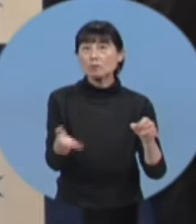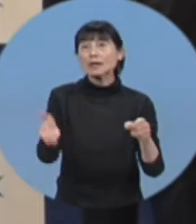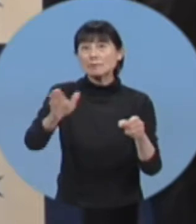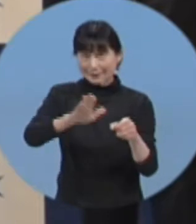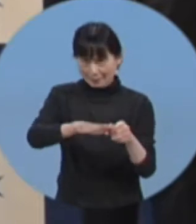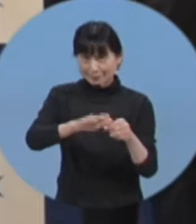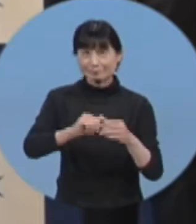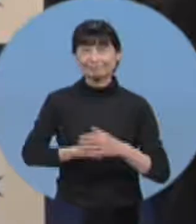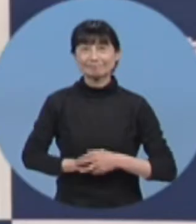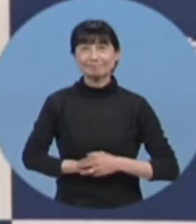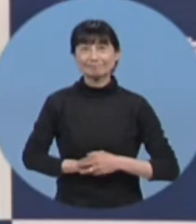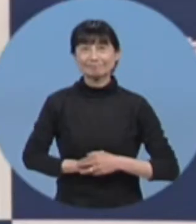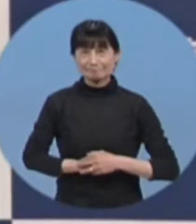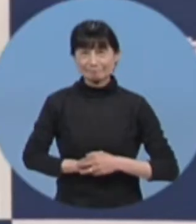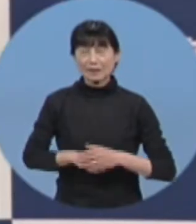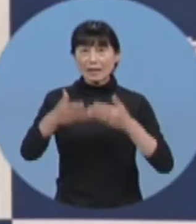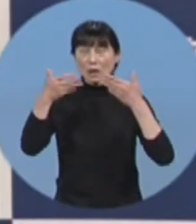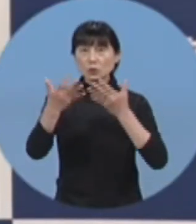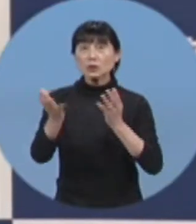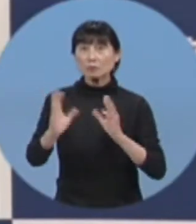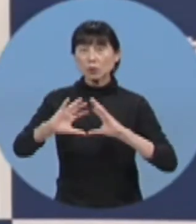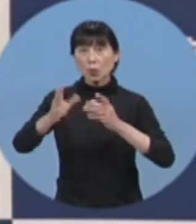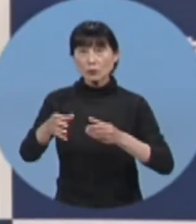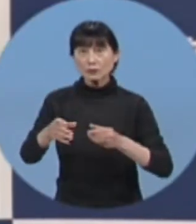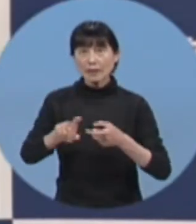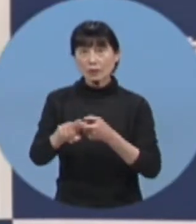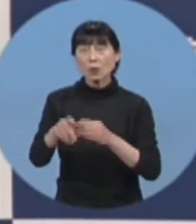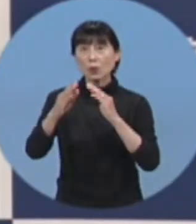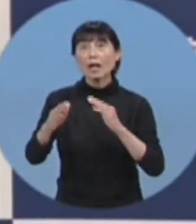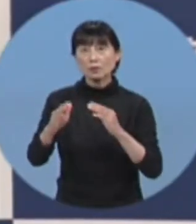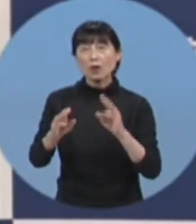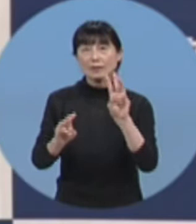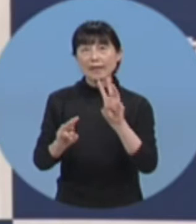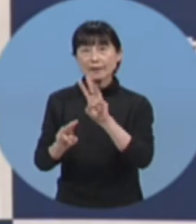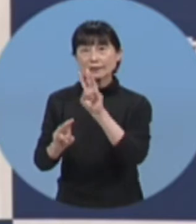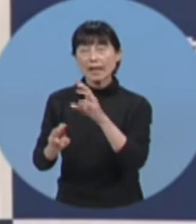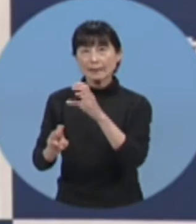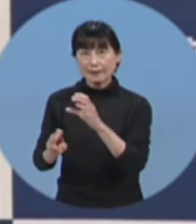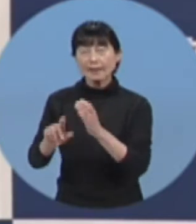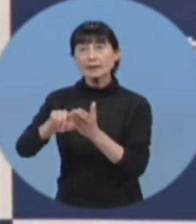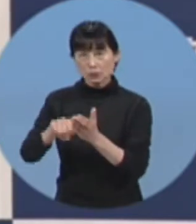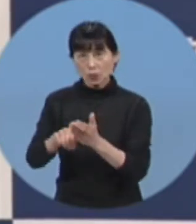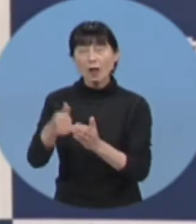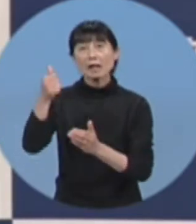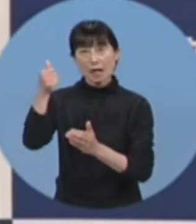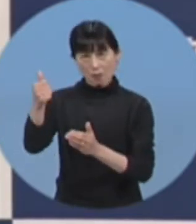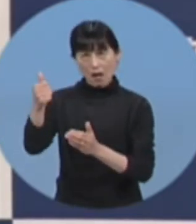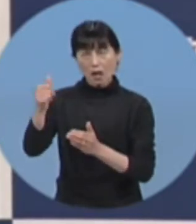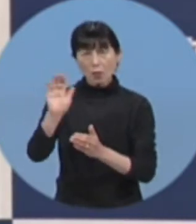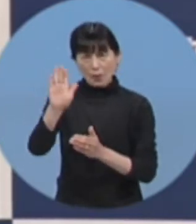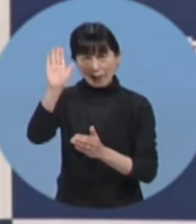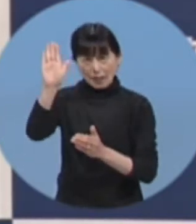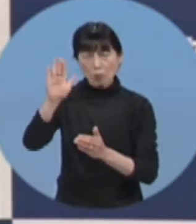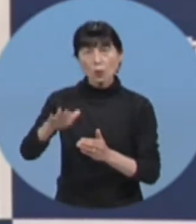込まれています。ライオンズクラブ国際協会333C地区の藤原地区ガバナーは、これからも